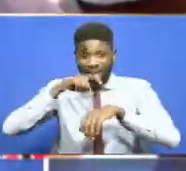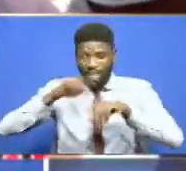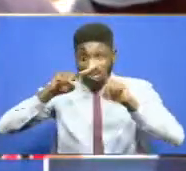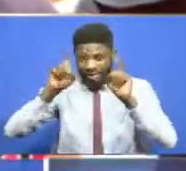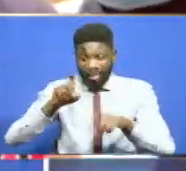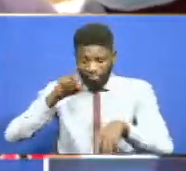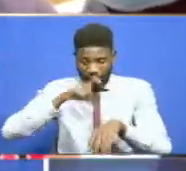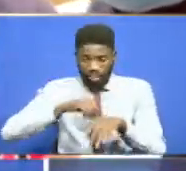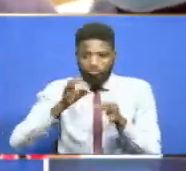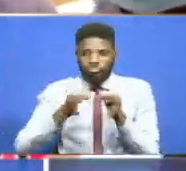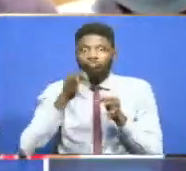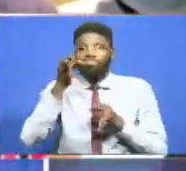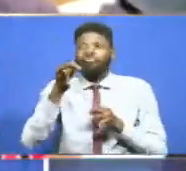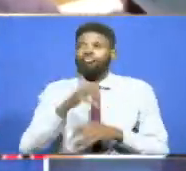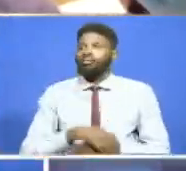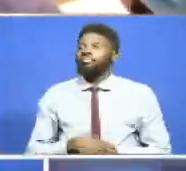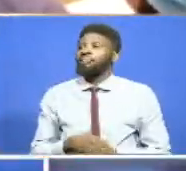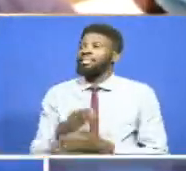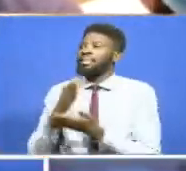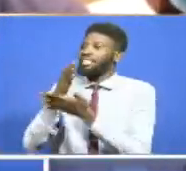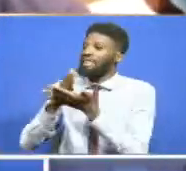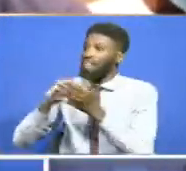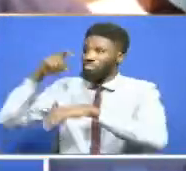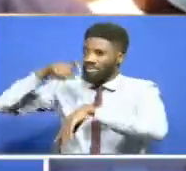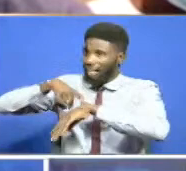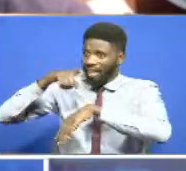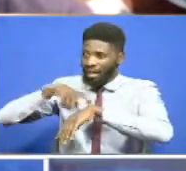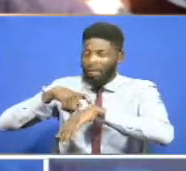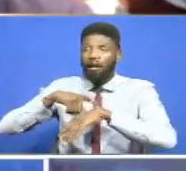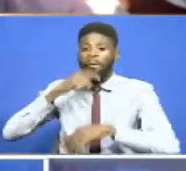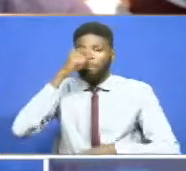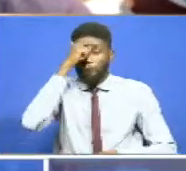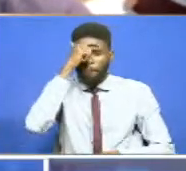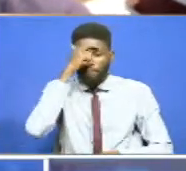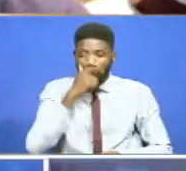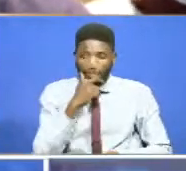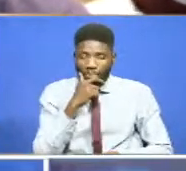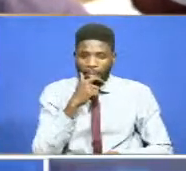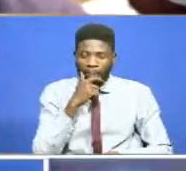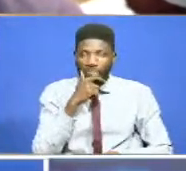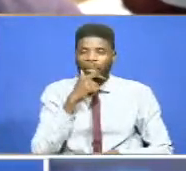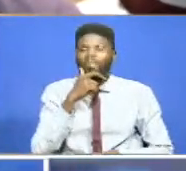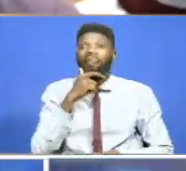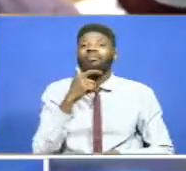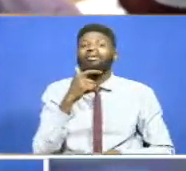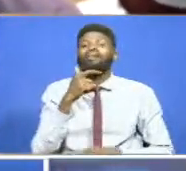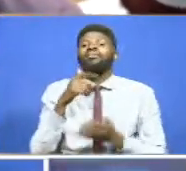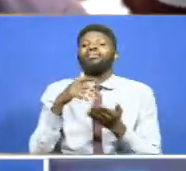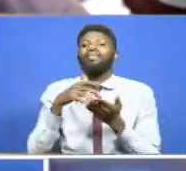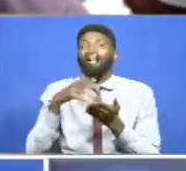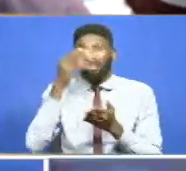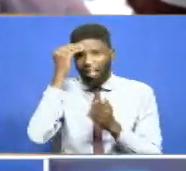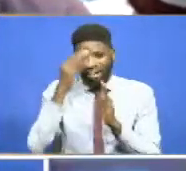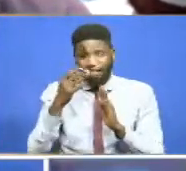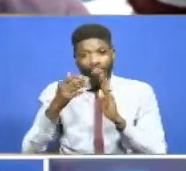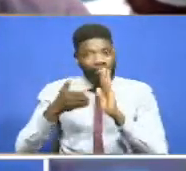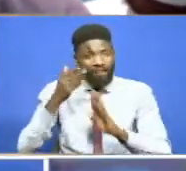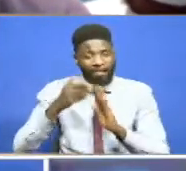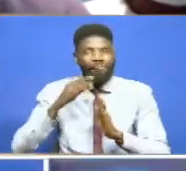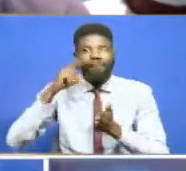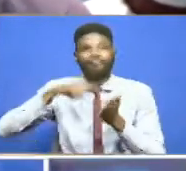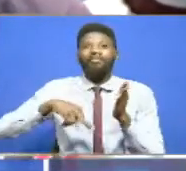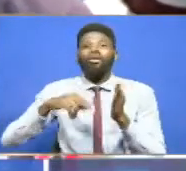Because sometimes we find that the blind people learners they are fast in reading than the low vision. So we would like to ask